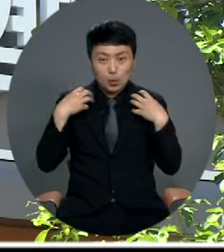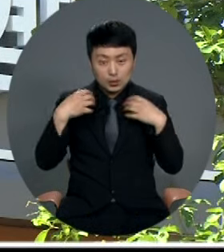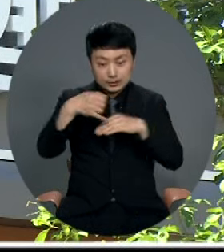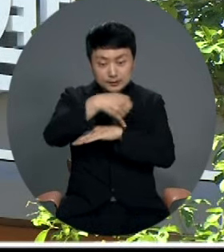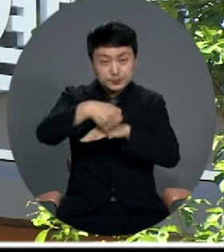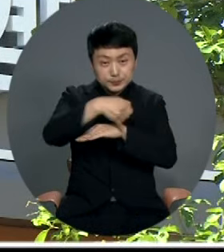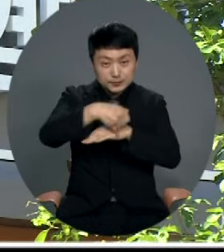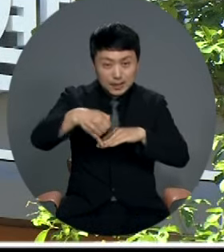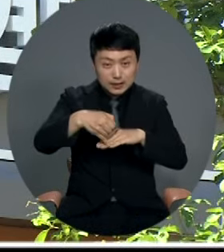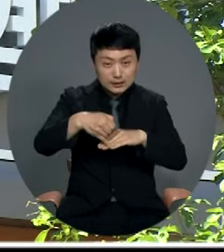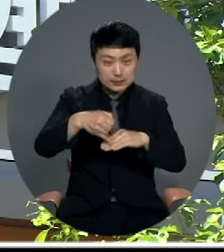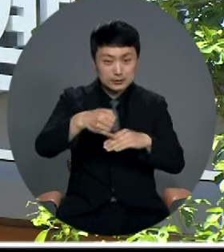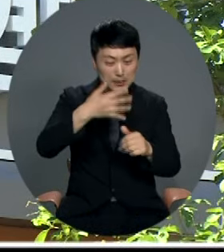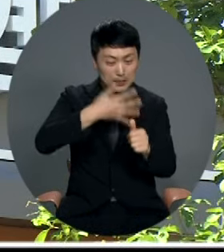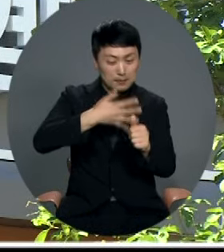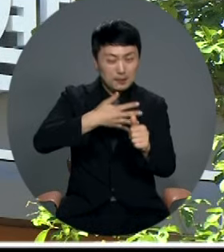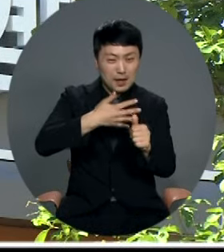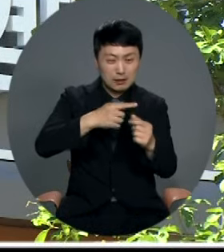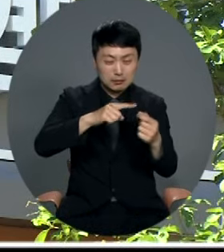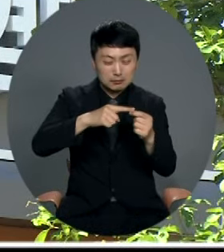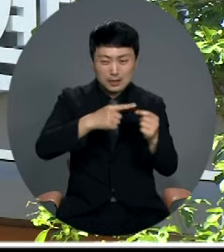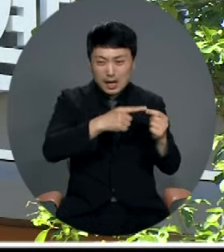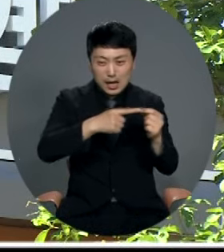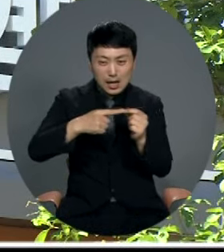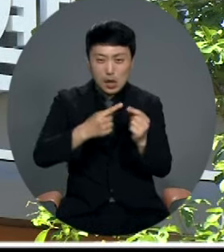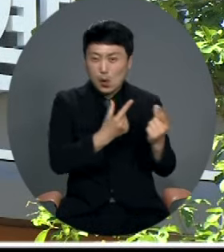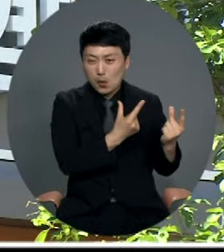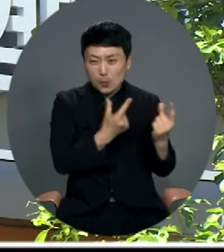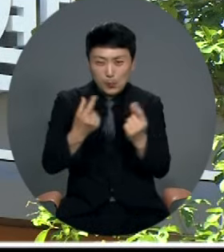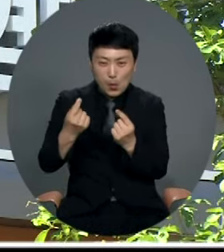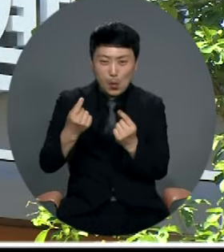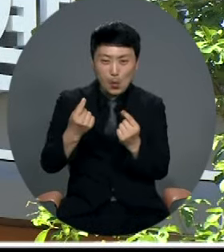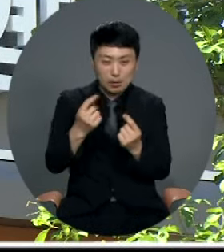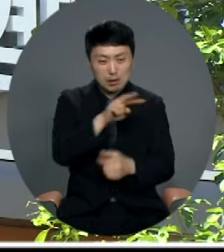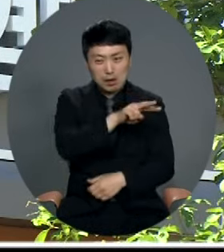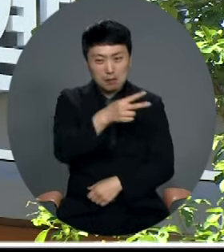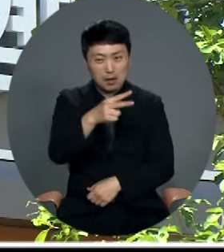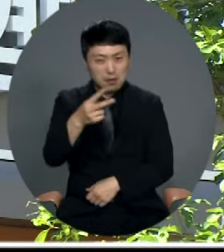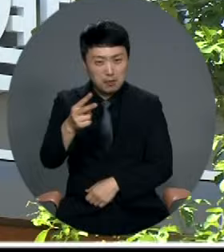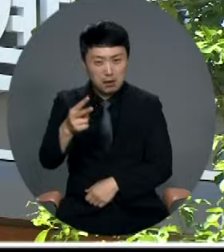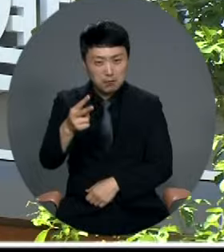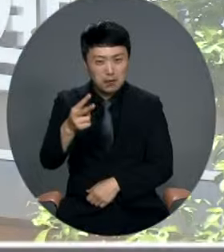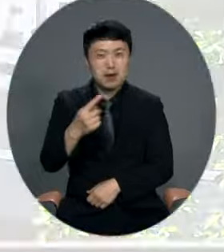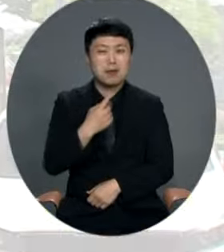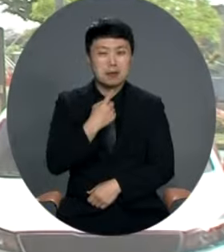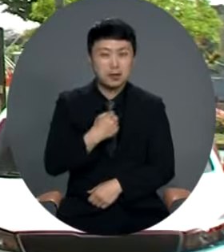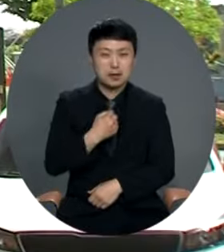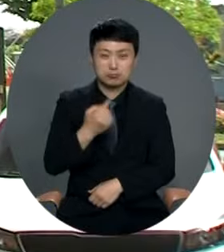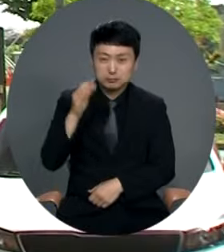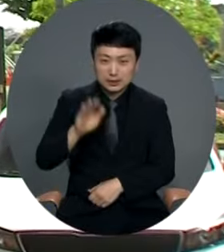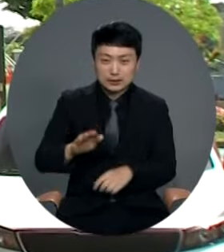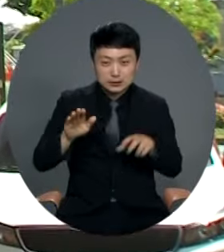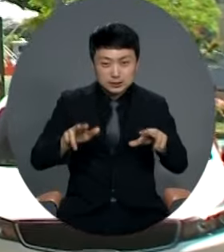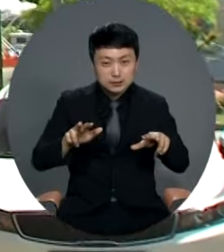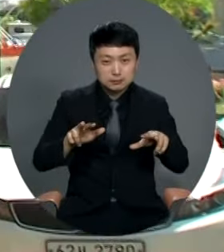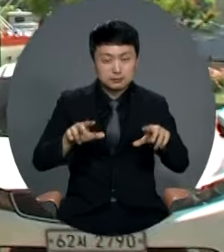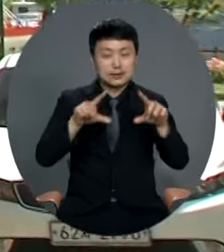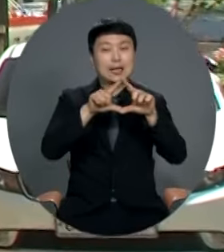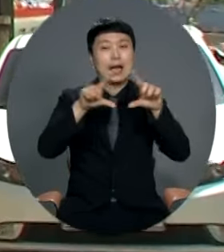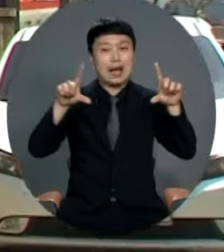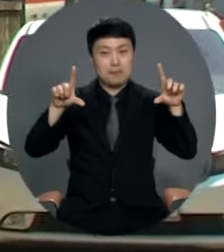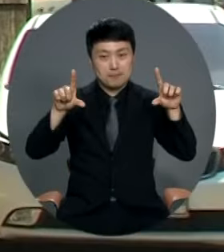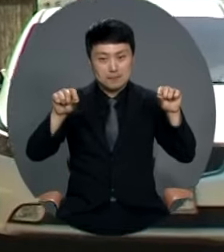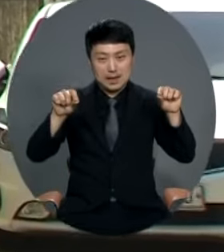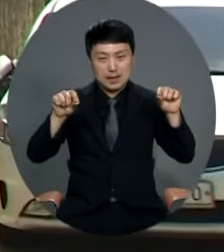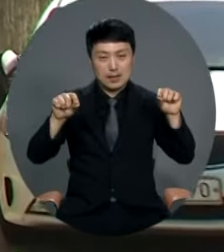주도하고 똑같은 배경에다 가게 이름만 바꿔 간판을 달아주는 시절도 있었습니다. 이제는 간판이